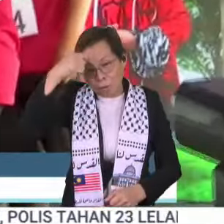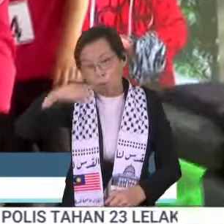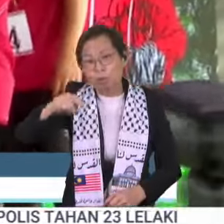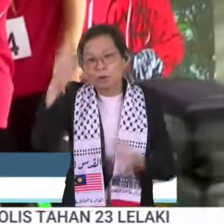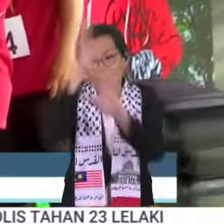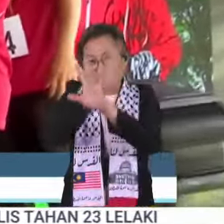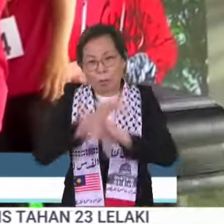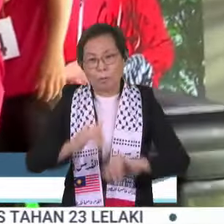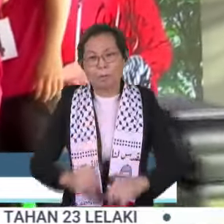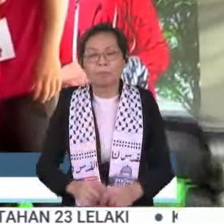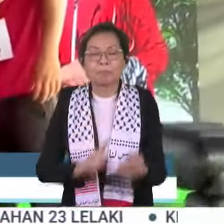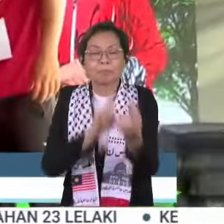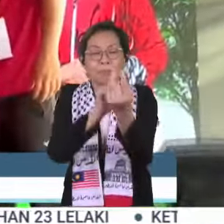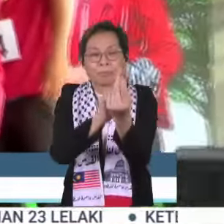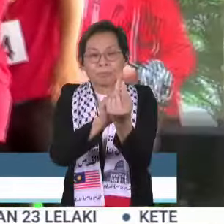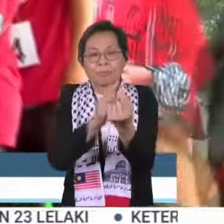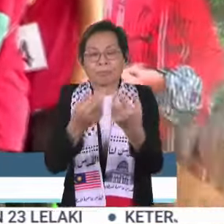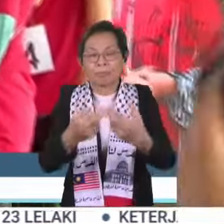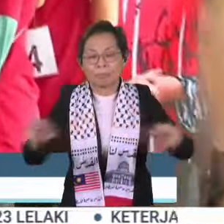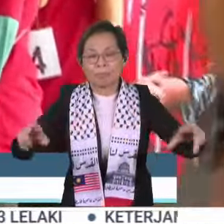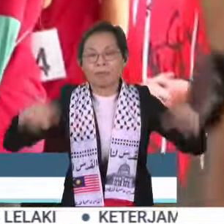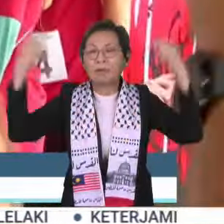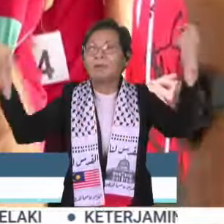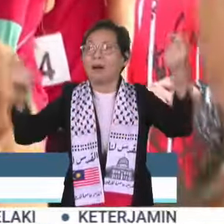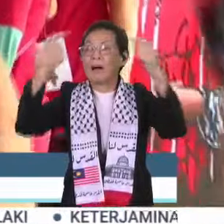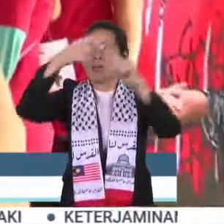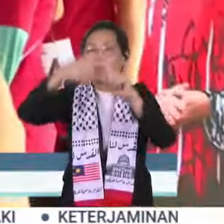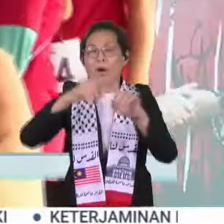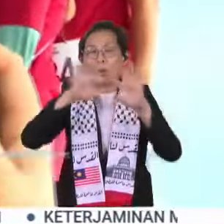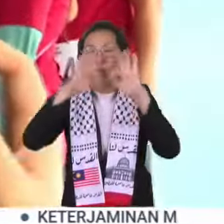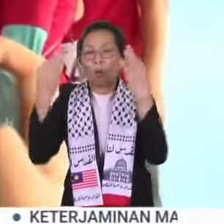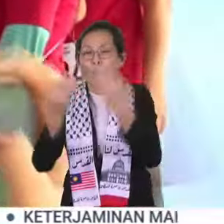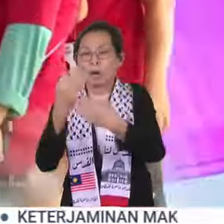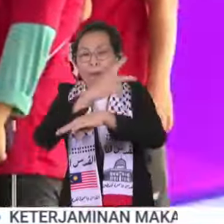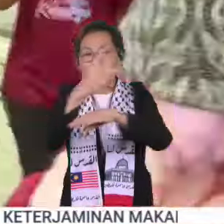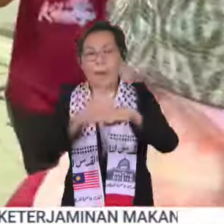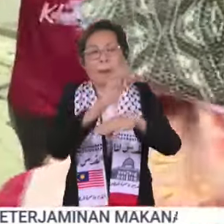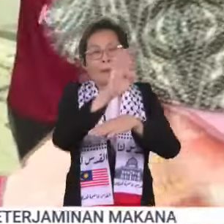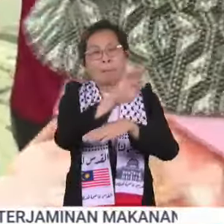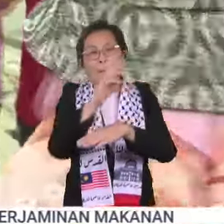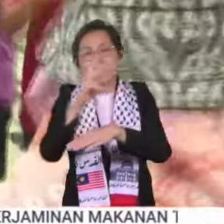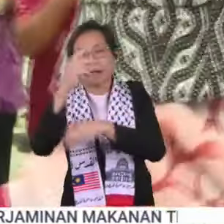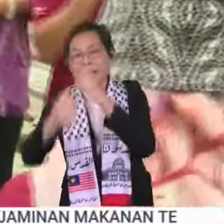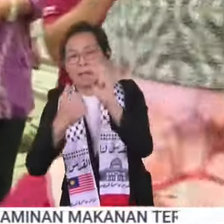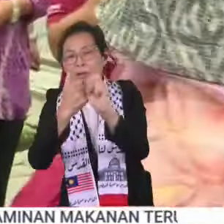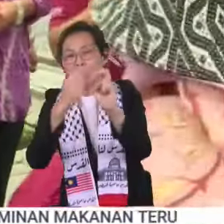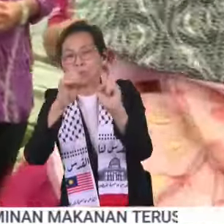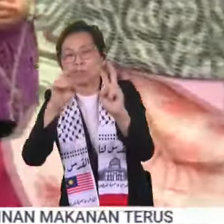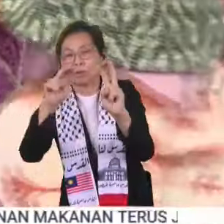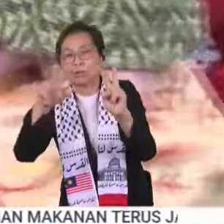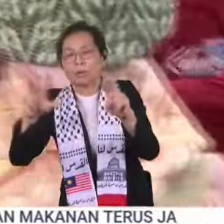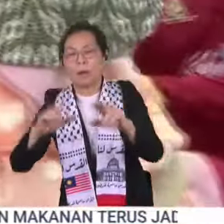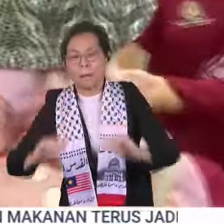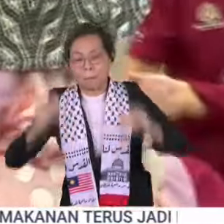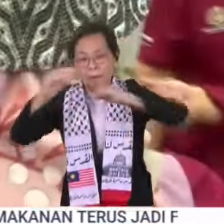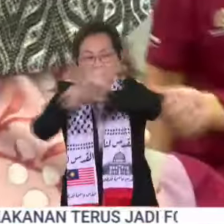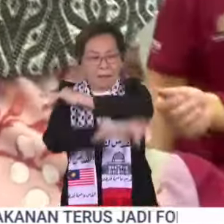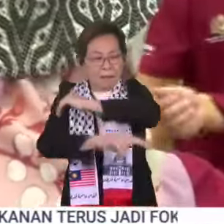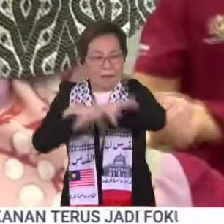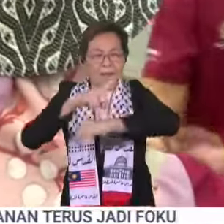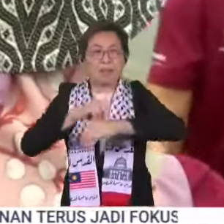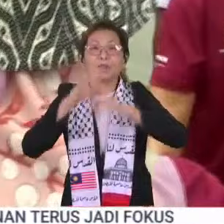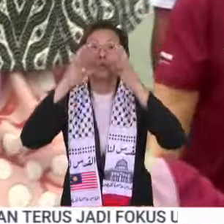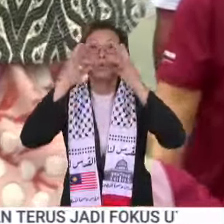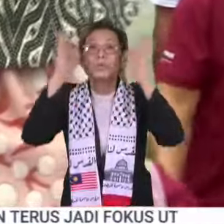tanggung beliau ditemui selepas merasmikan sambutan bulan keluarga kebangsaan BKK 2023 peringkat negeri di Kuching